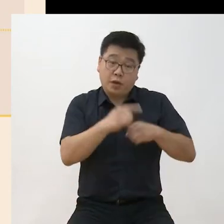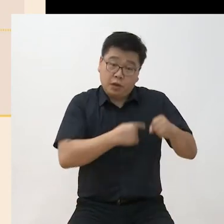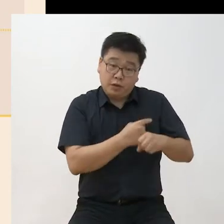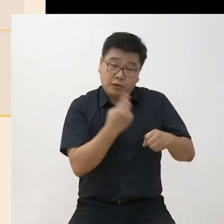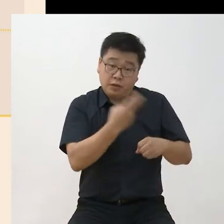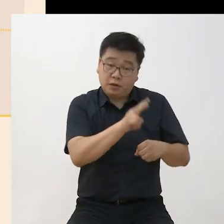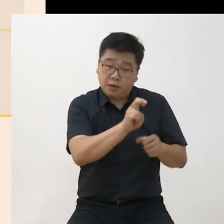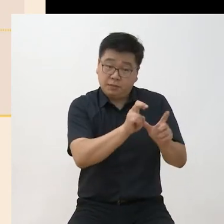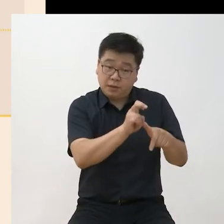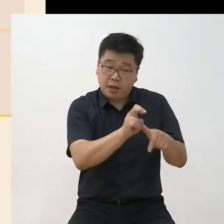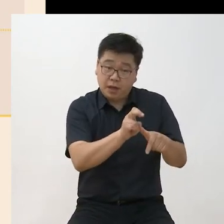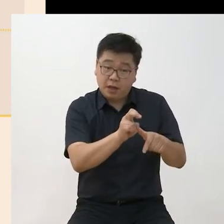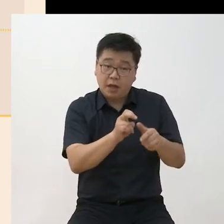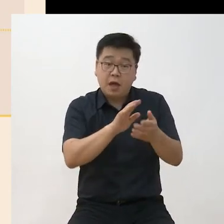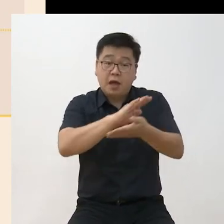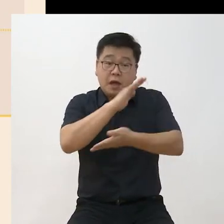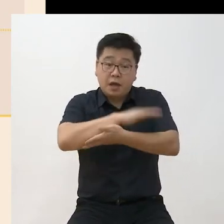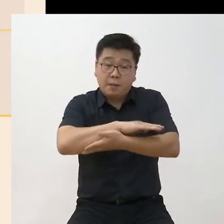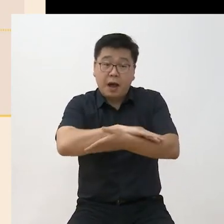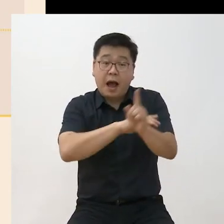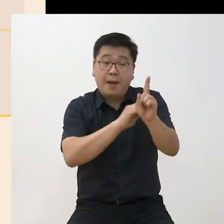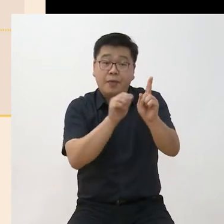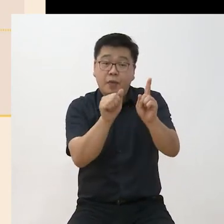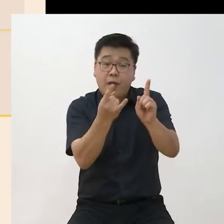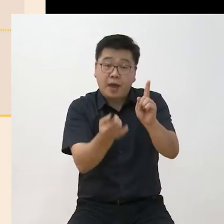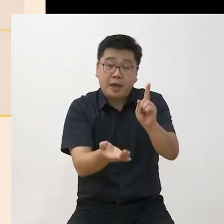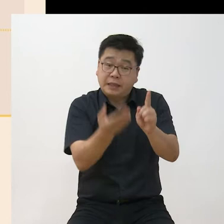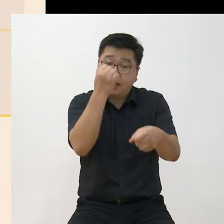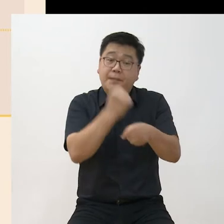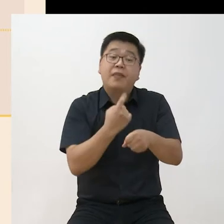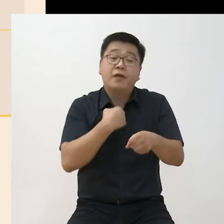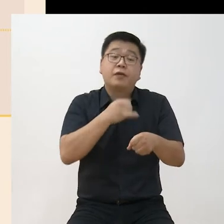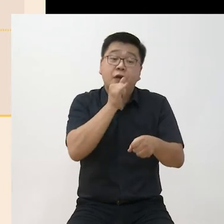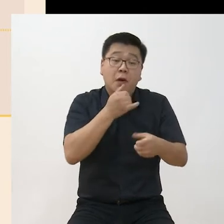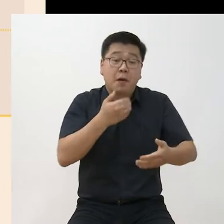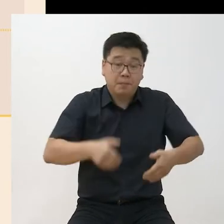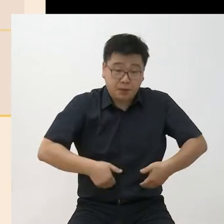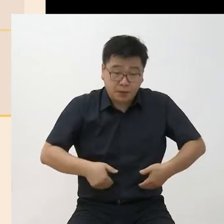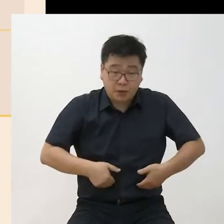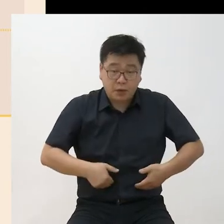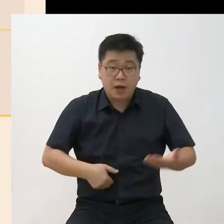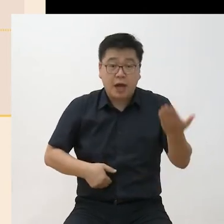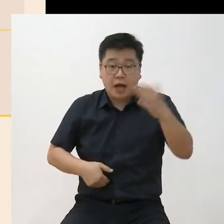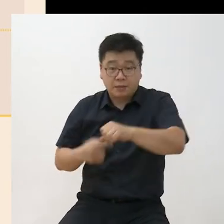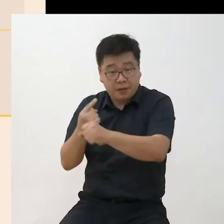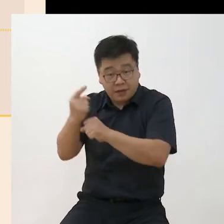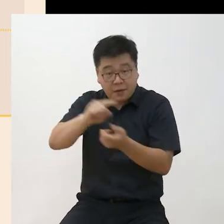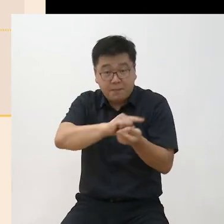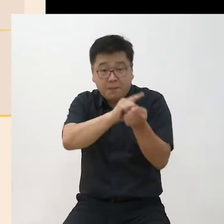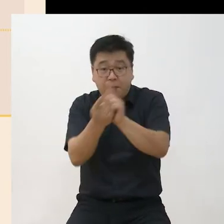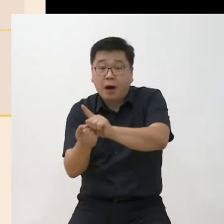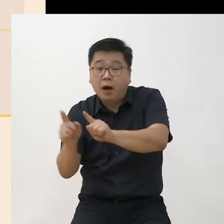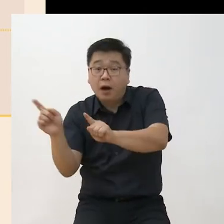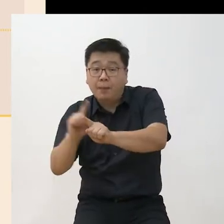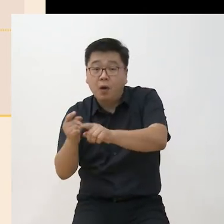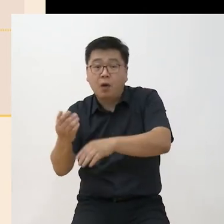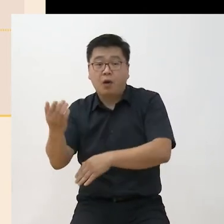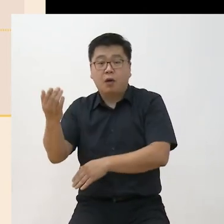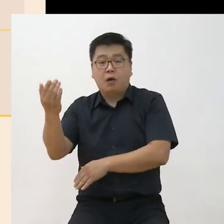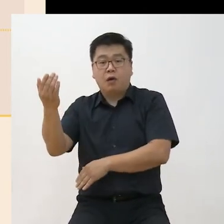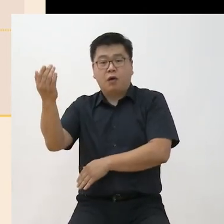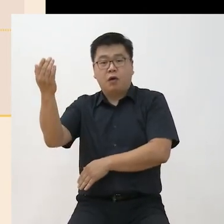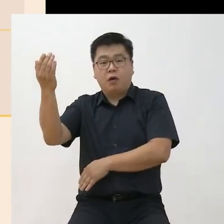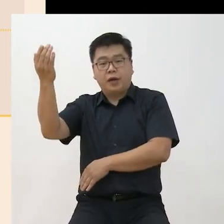2020년도에는 1호 이상 발간한 문예지를 대상으로 했었는데요. 2021년에는 발간 예정인 문예지,